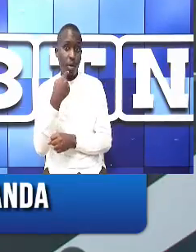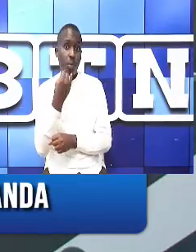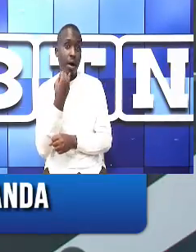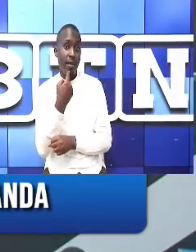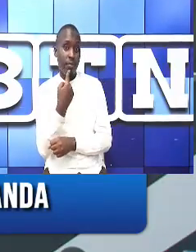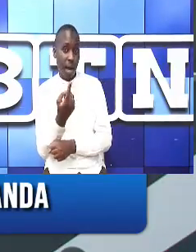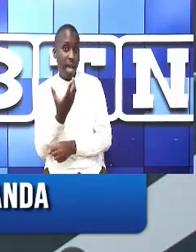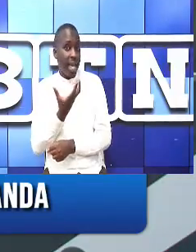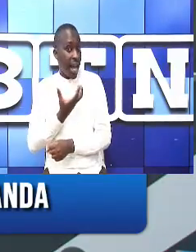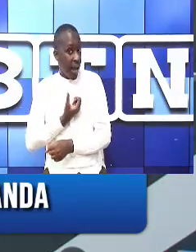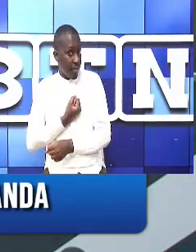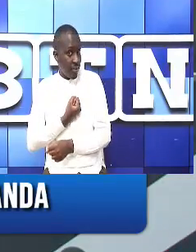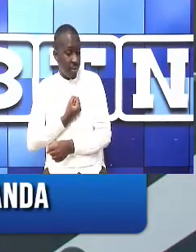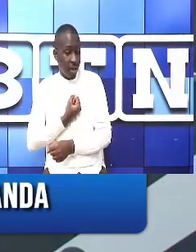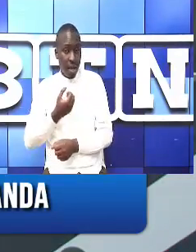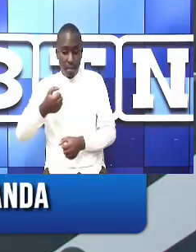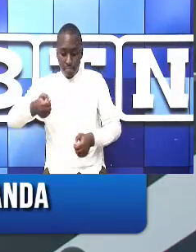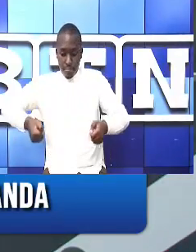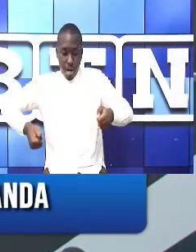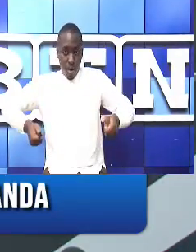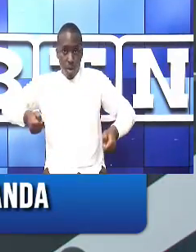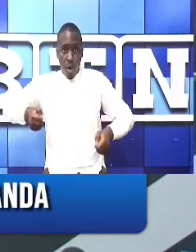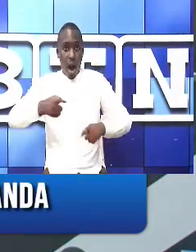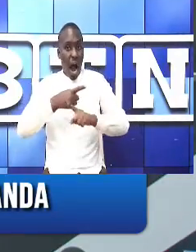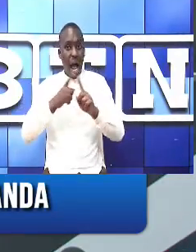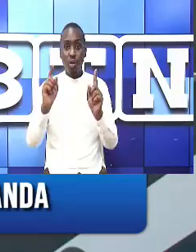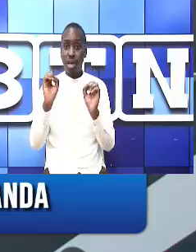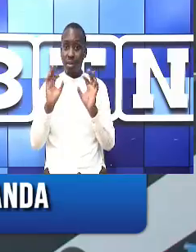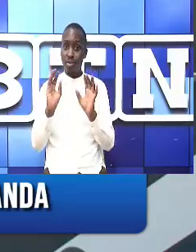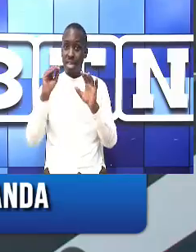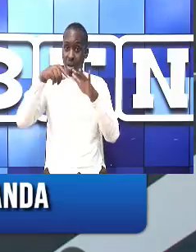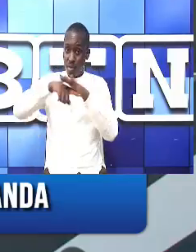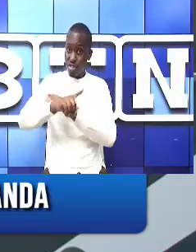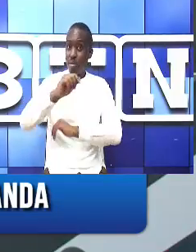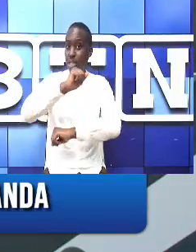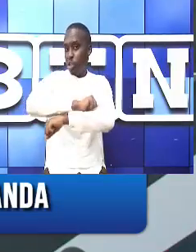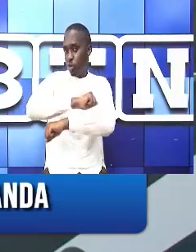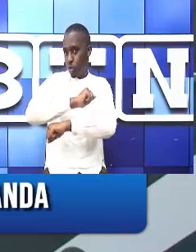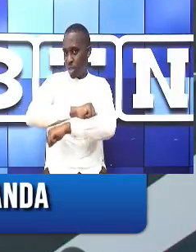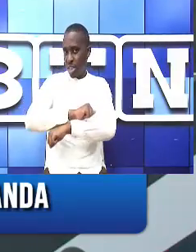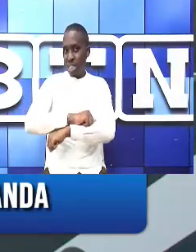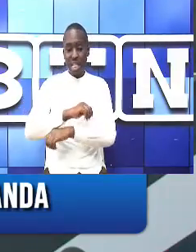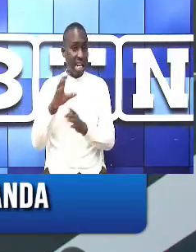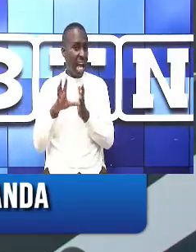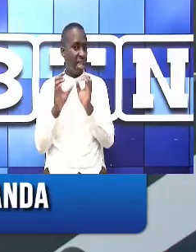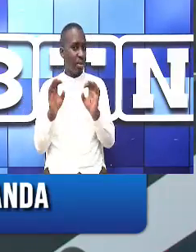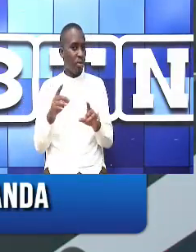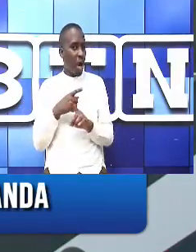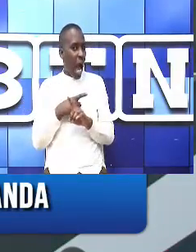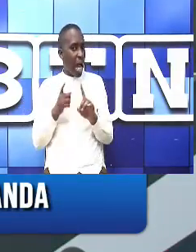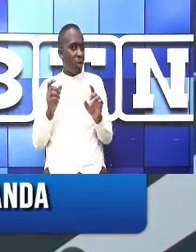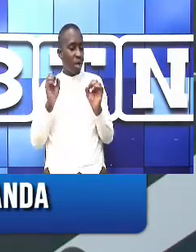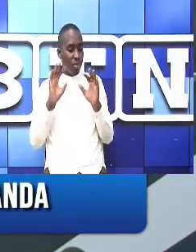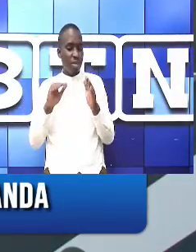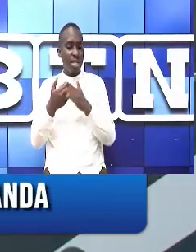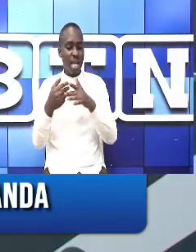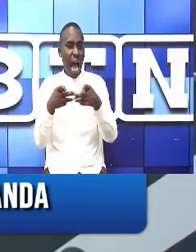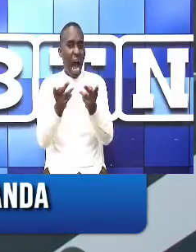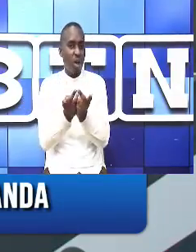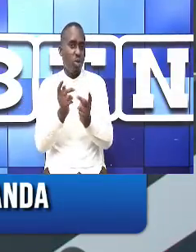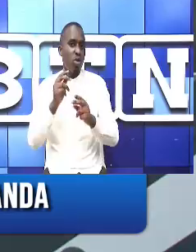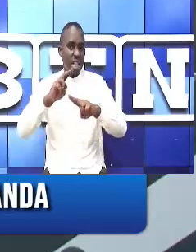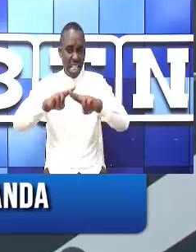yari afite agendera ku mbago atari ko iyo ngiye kwinjira mu ishuri ntacyo bitwaye ariko iyo ngezaho nicara